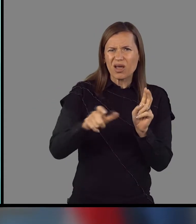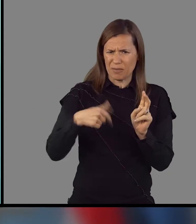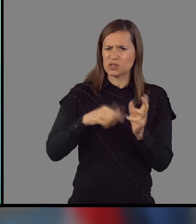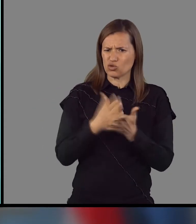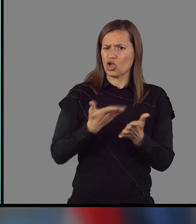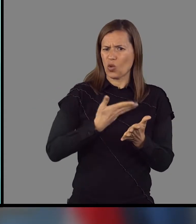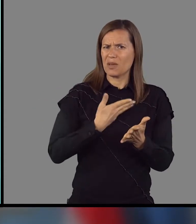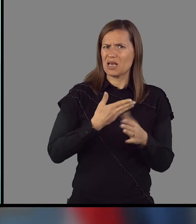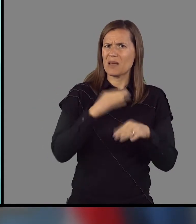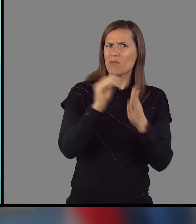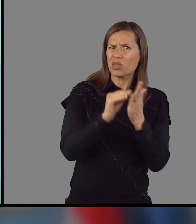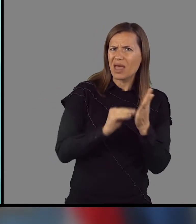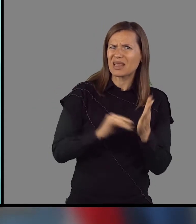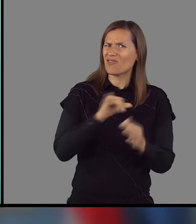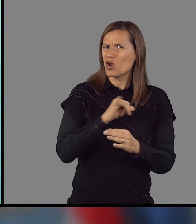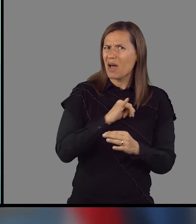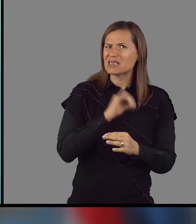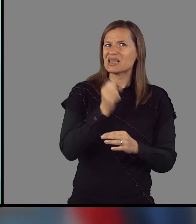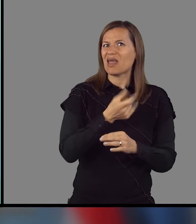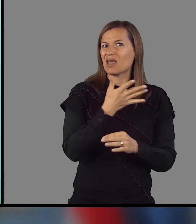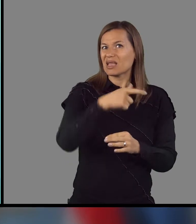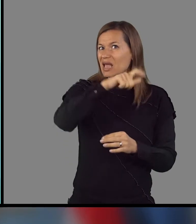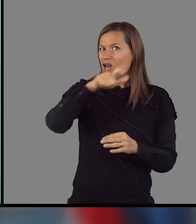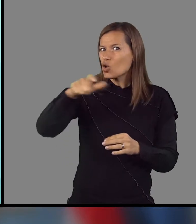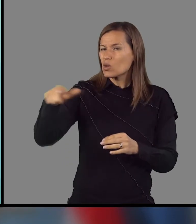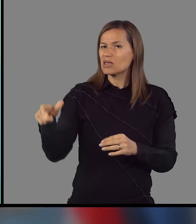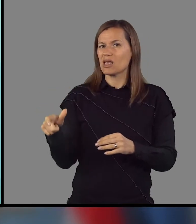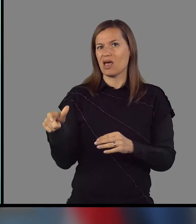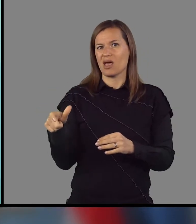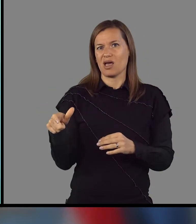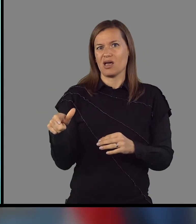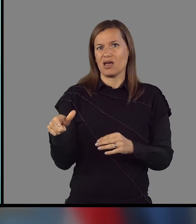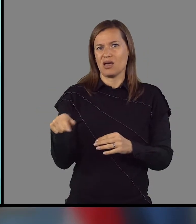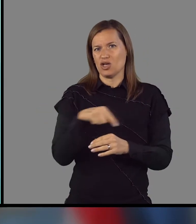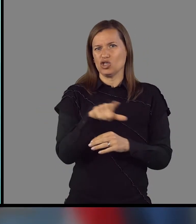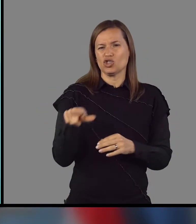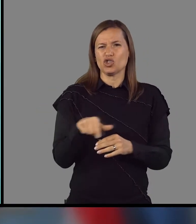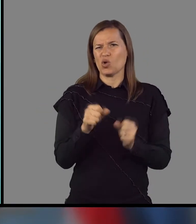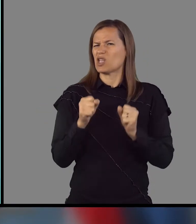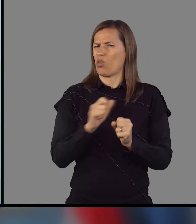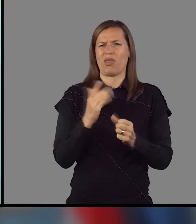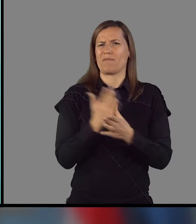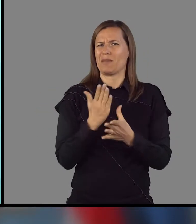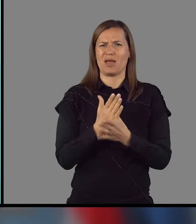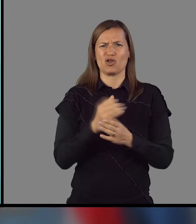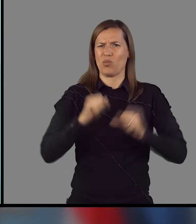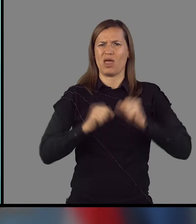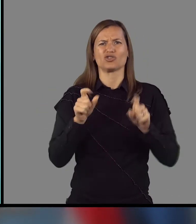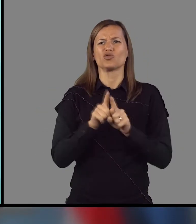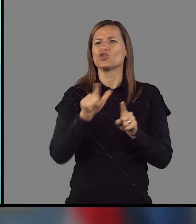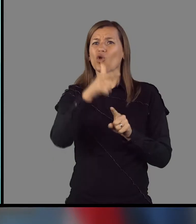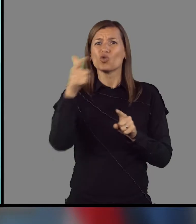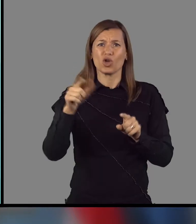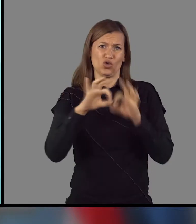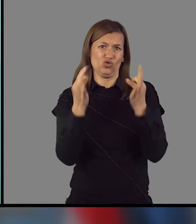so deležni. Mi smo dobili podatke oziroma informacije, da so nekateri ljudje se zelo